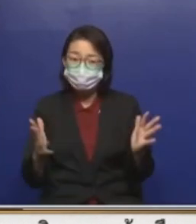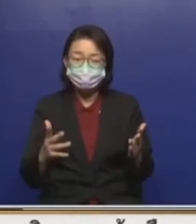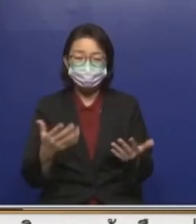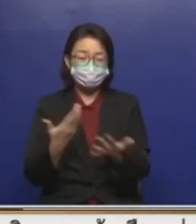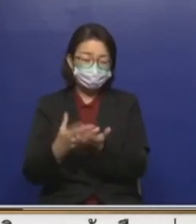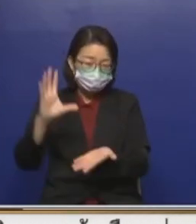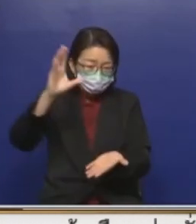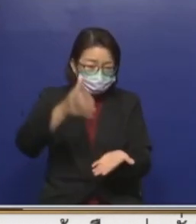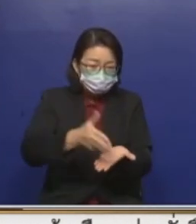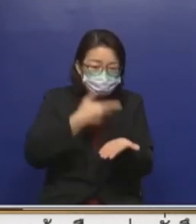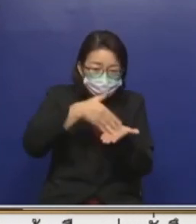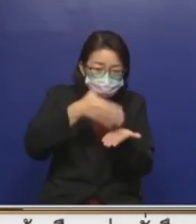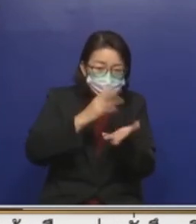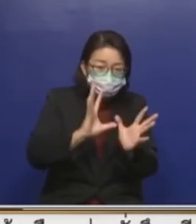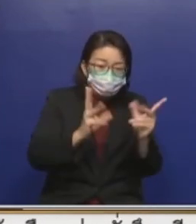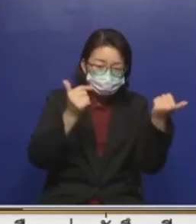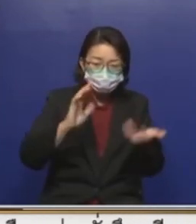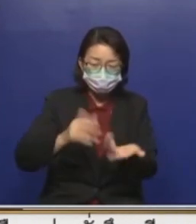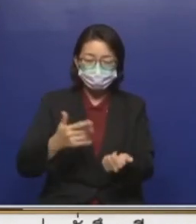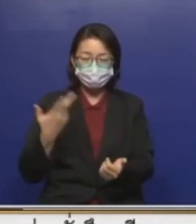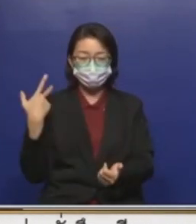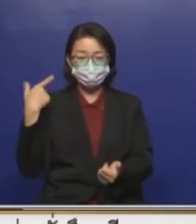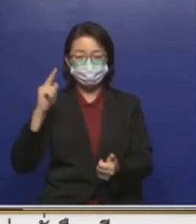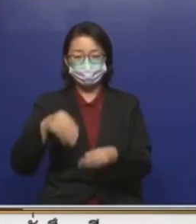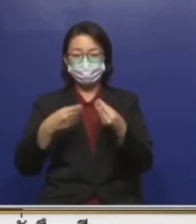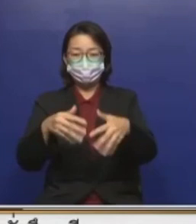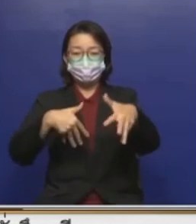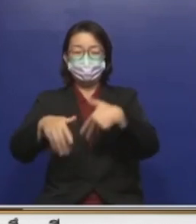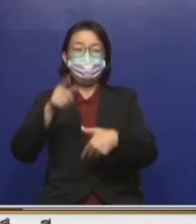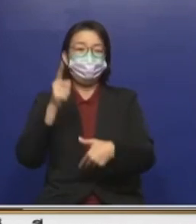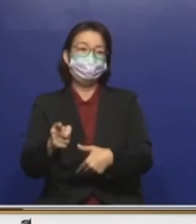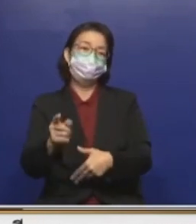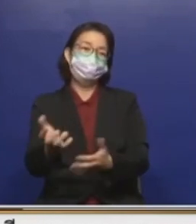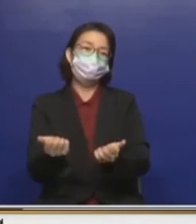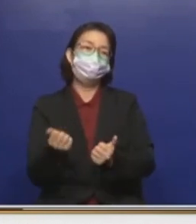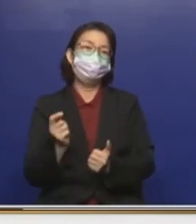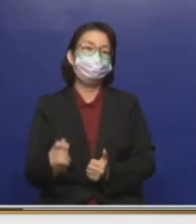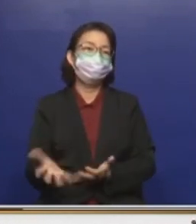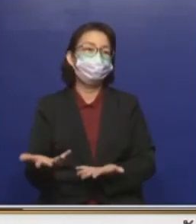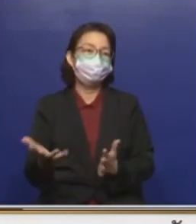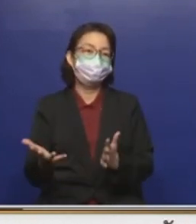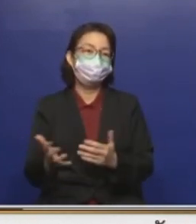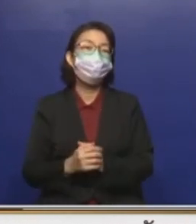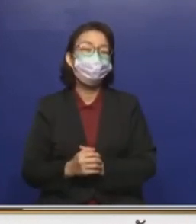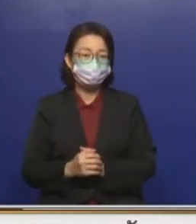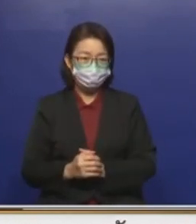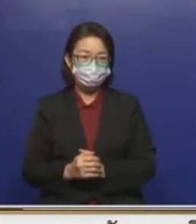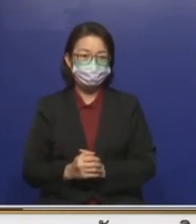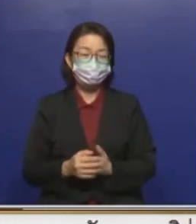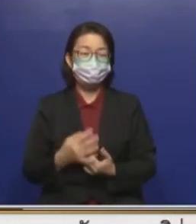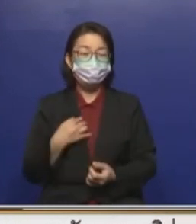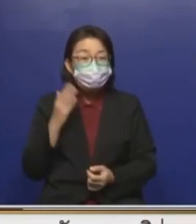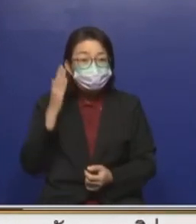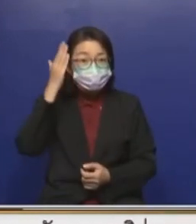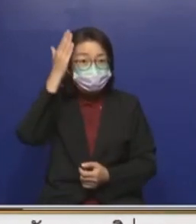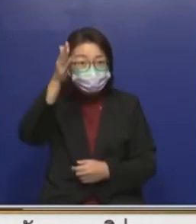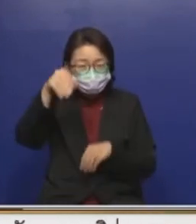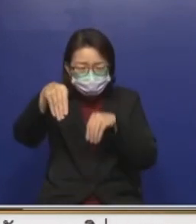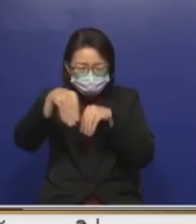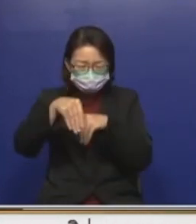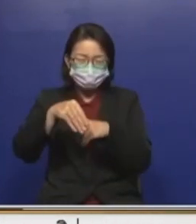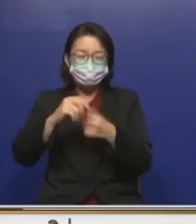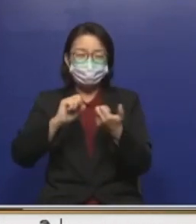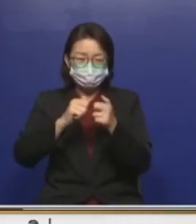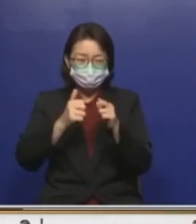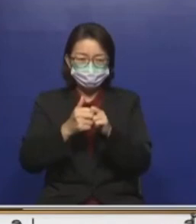ค่ะแต่ประโยชน์ไม่เคยเกิดขึ้นกับประชาชนท่านประธานคะอีกปัญหาที่เกิดขึ้นในอนาคตอันใกล้แต่รัฐบาลไม่ได้จั